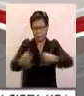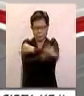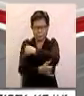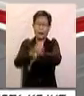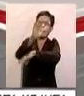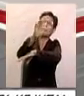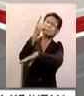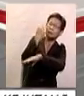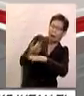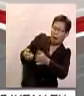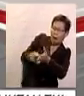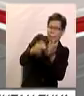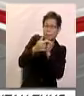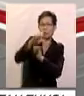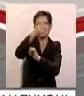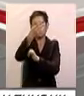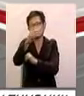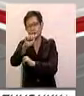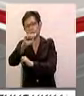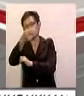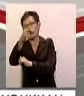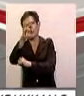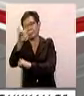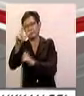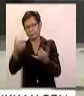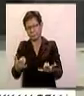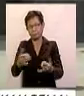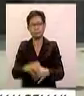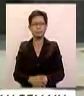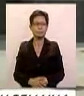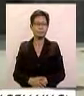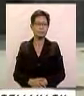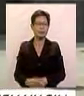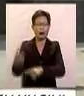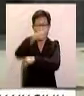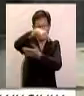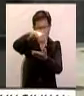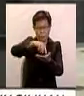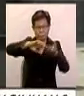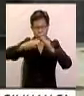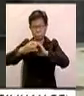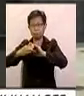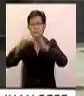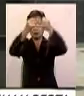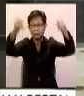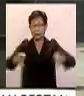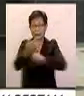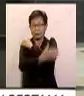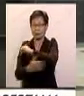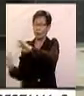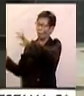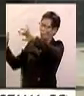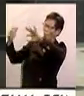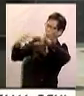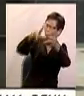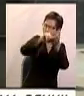siang tadi. Laporannya bersama Syahril Sarapudin. Istana Negara hari ini menjadi tumpuan media dan juga orang